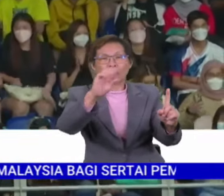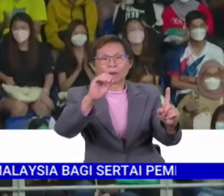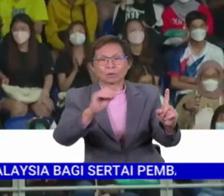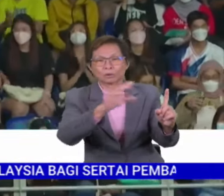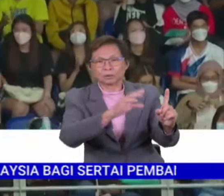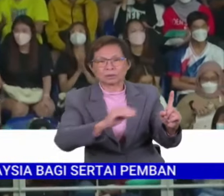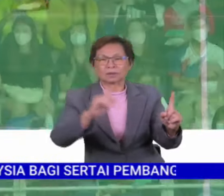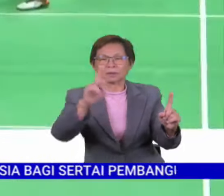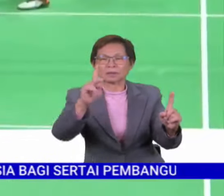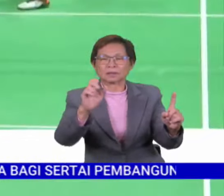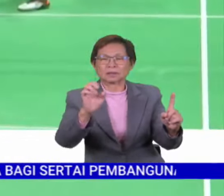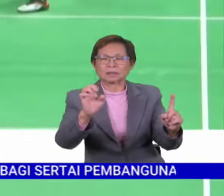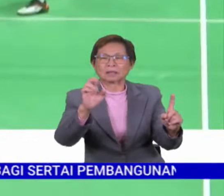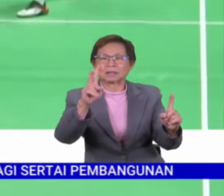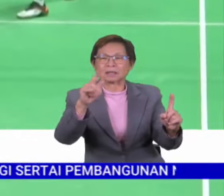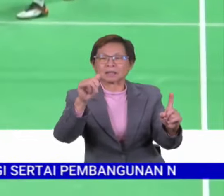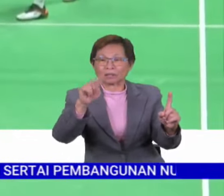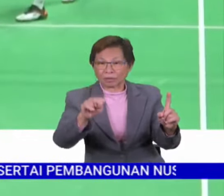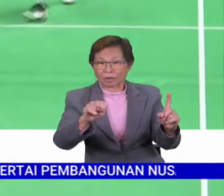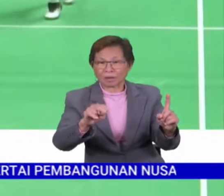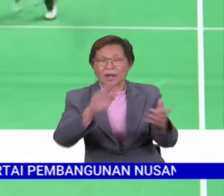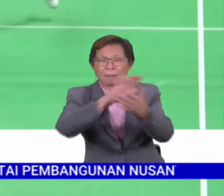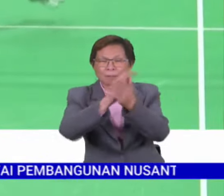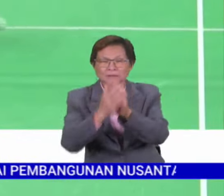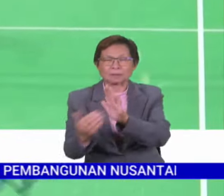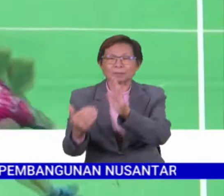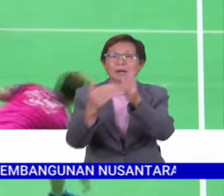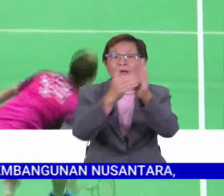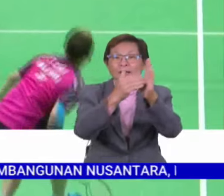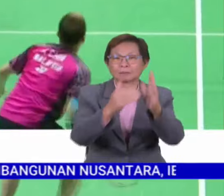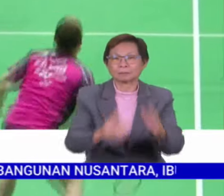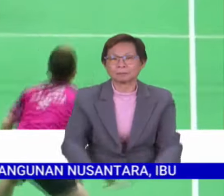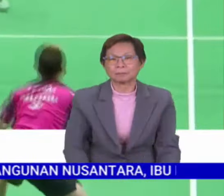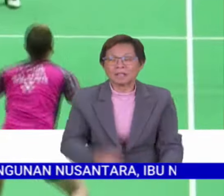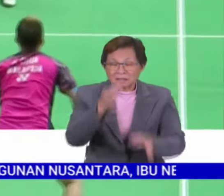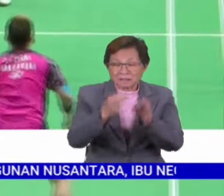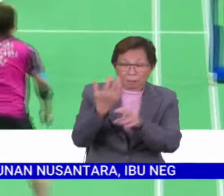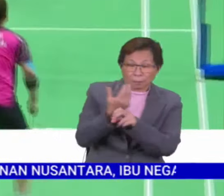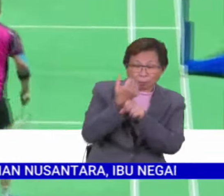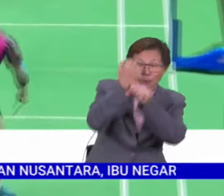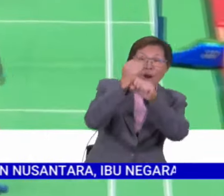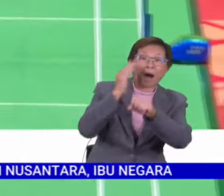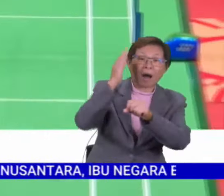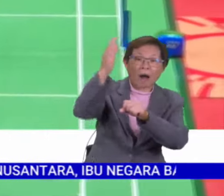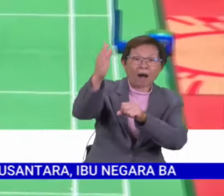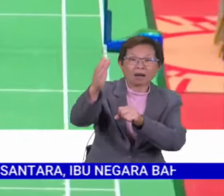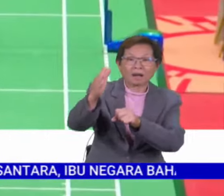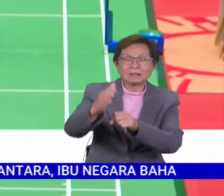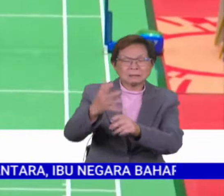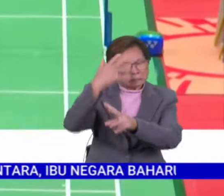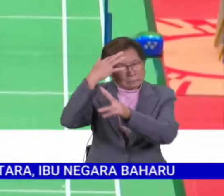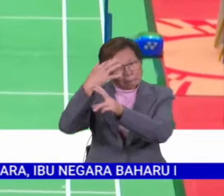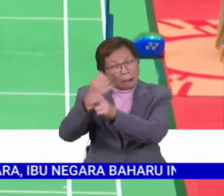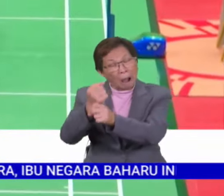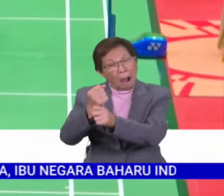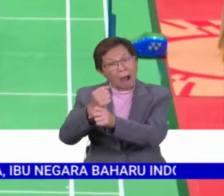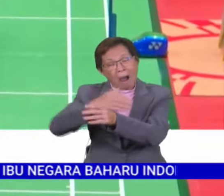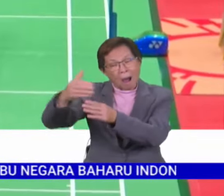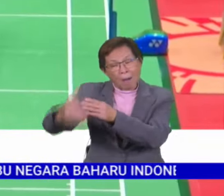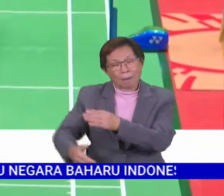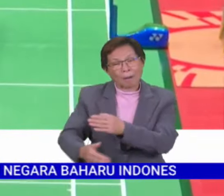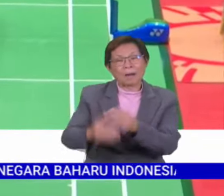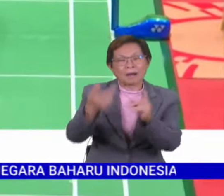Gideon dan Kevin Sanjaya Sukamuljo menjadi penghalang. Sekiranya menang, ini bakal melunaskan dendam kekalahan berguru